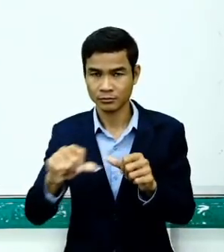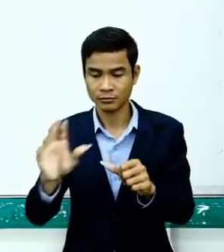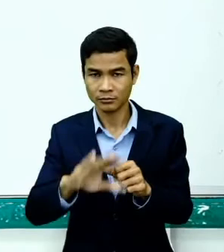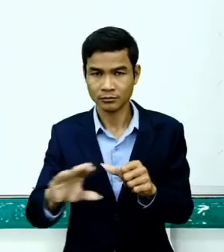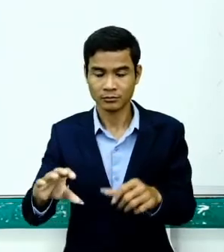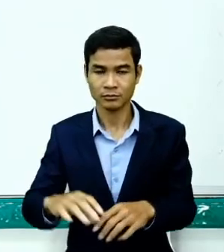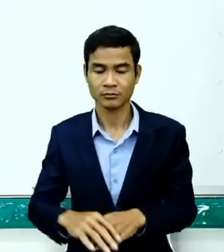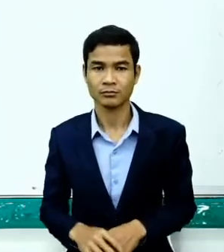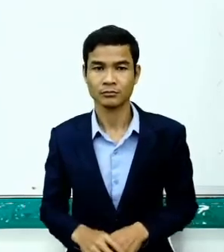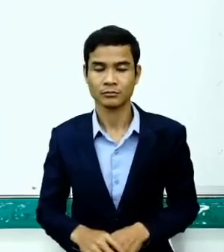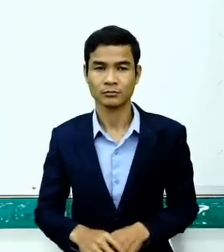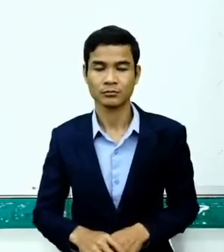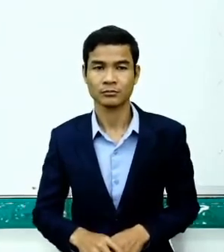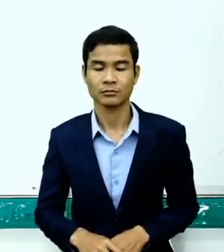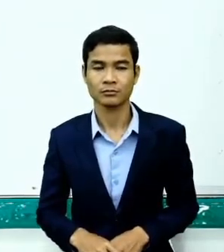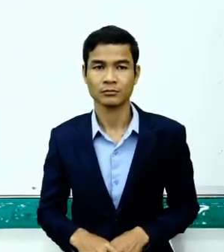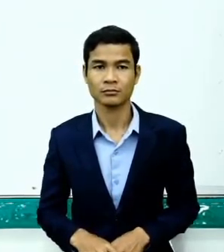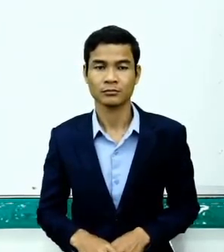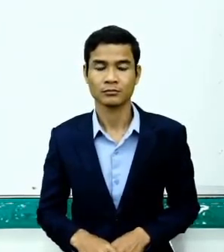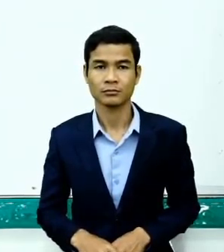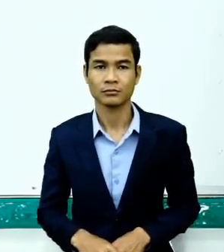ង